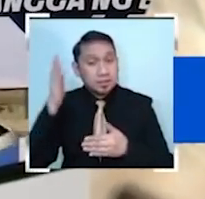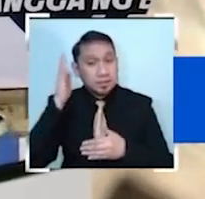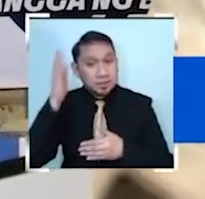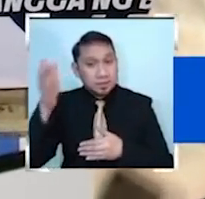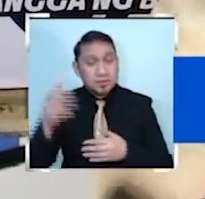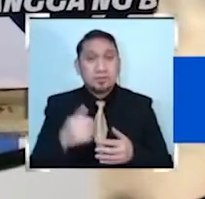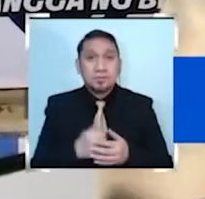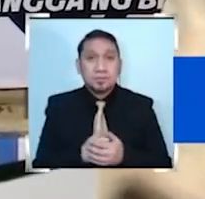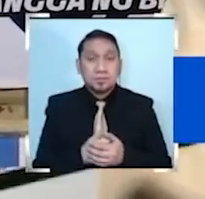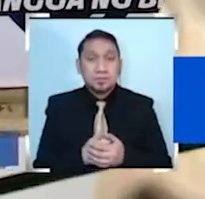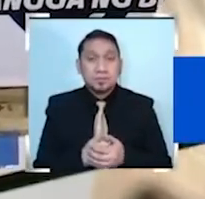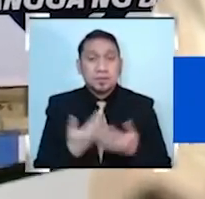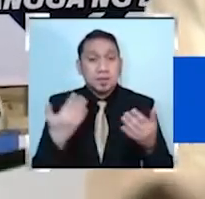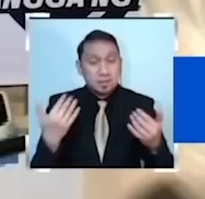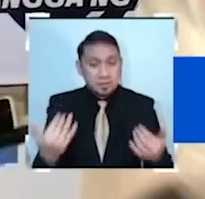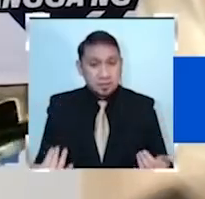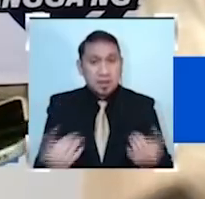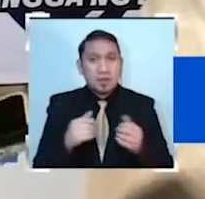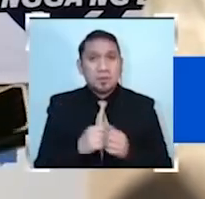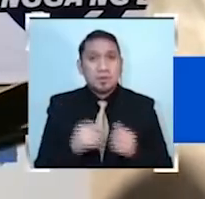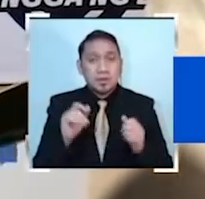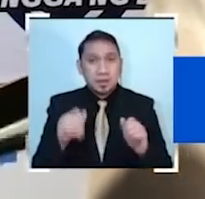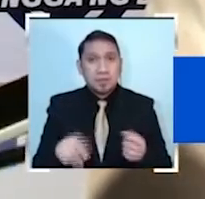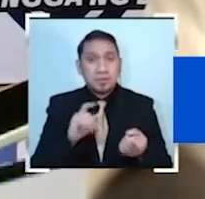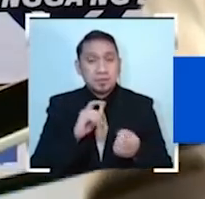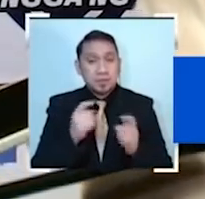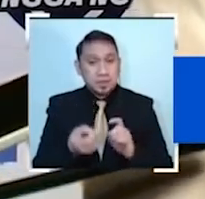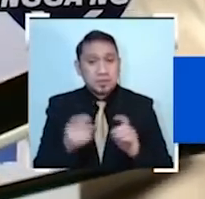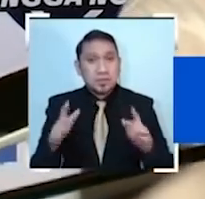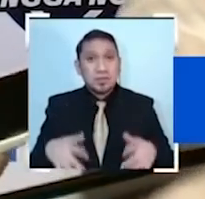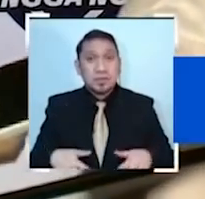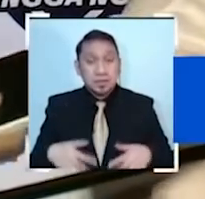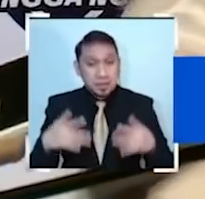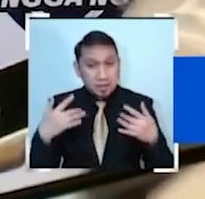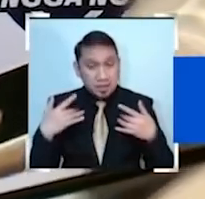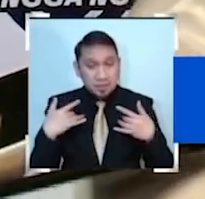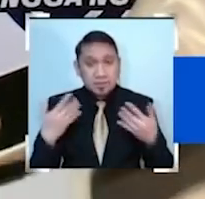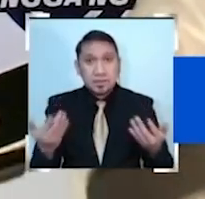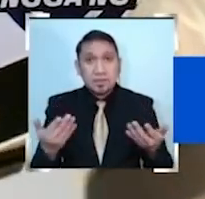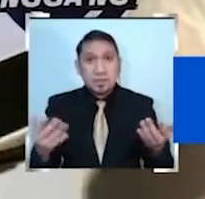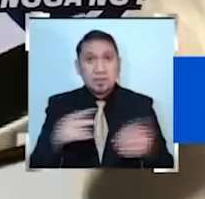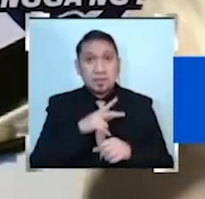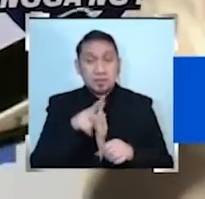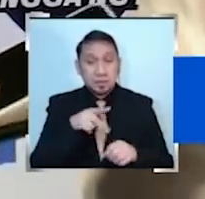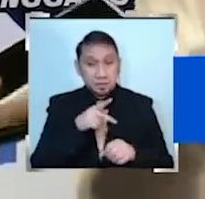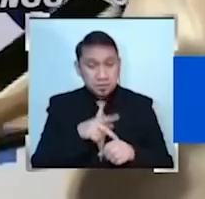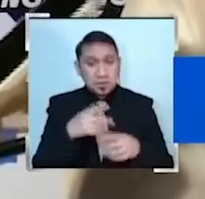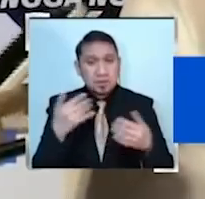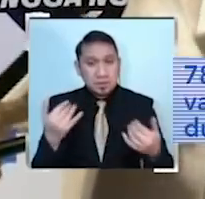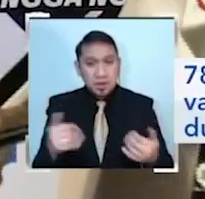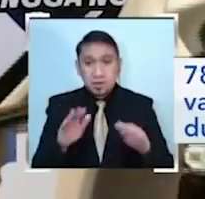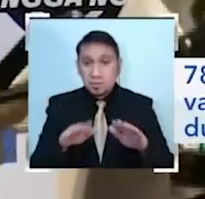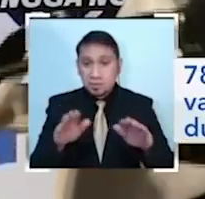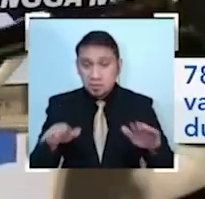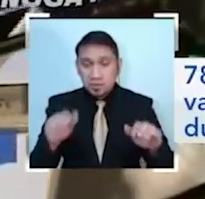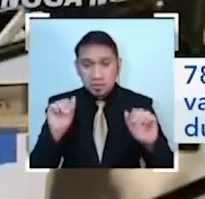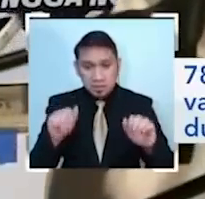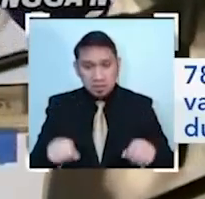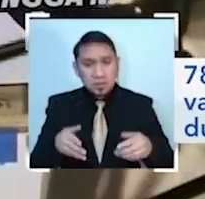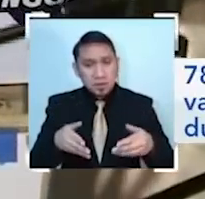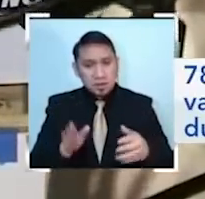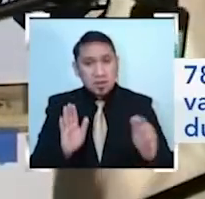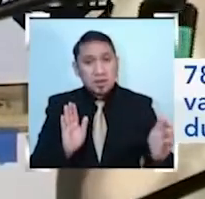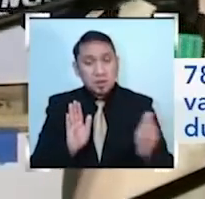in the lives of all families in the Philippines. It will allow children to eventually get back to face-to-face learning, allow them to play with